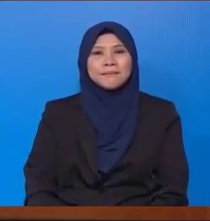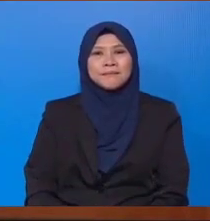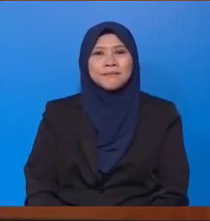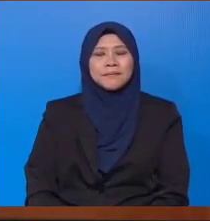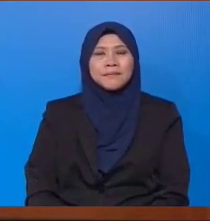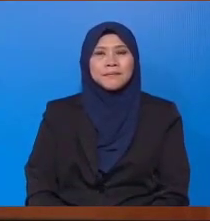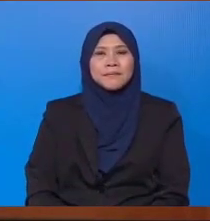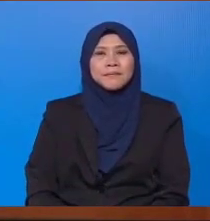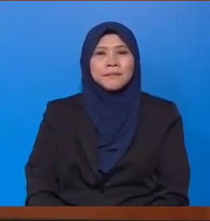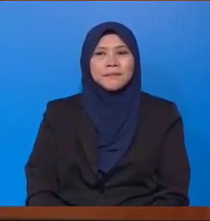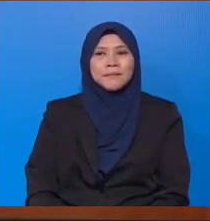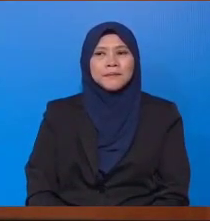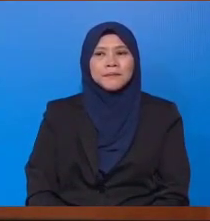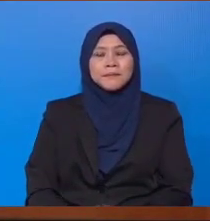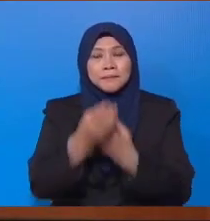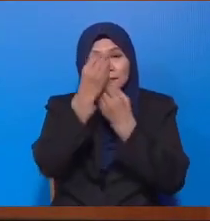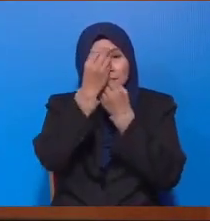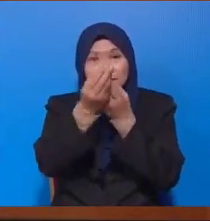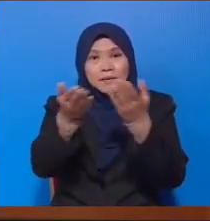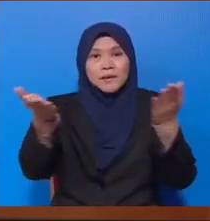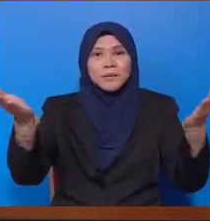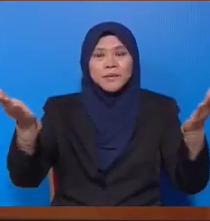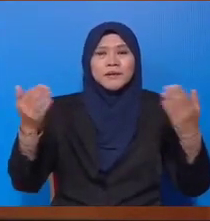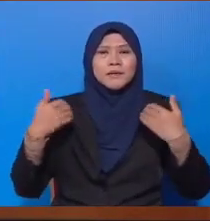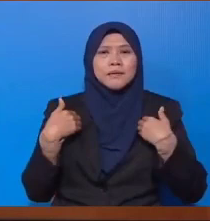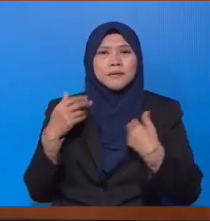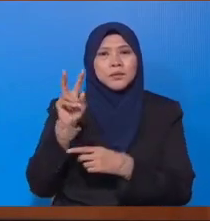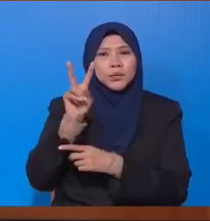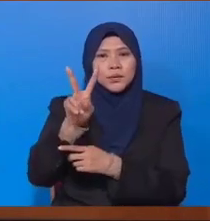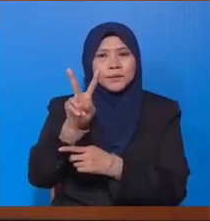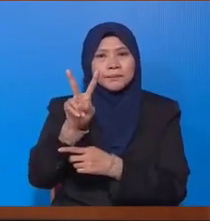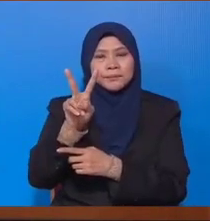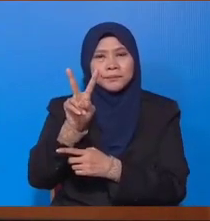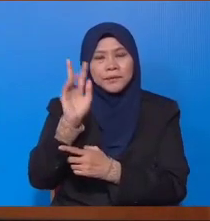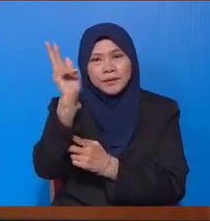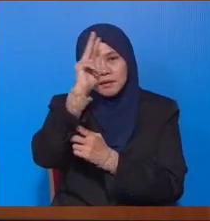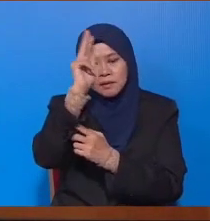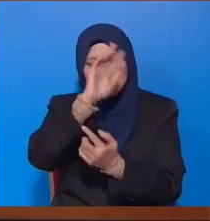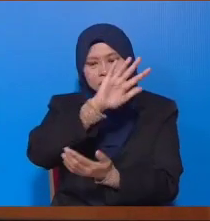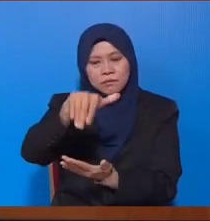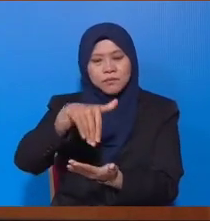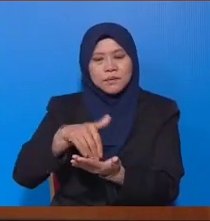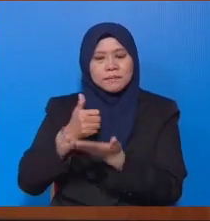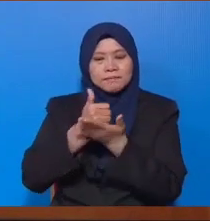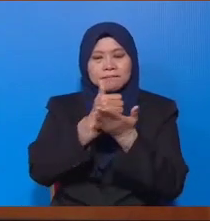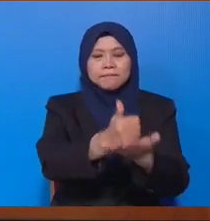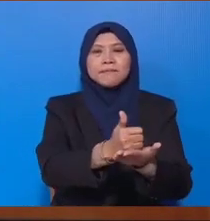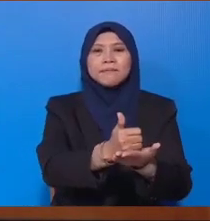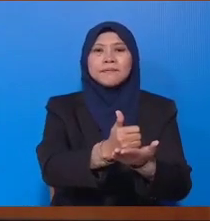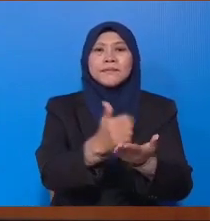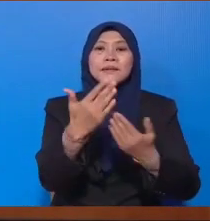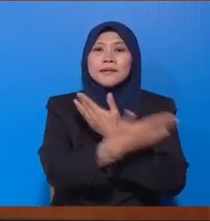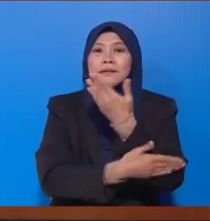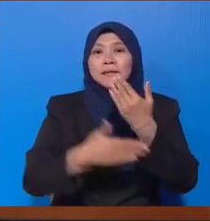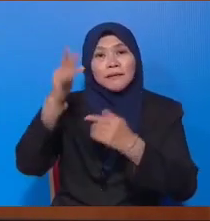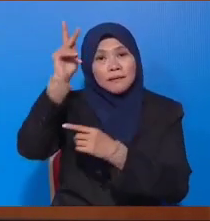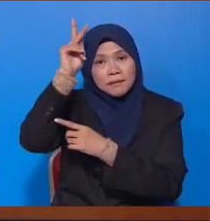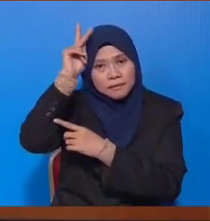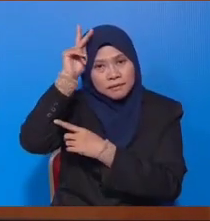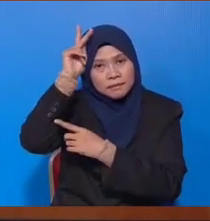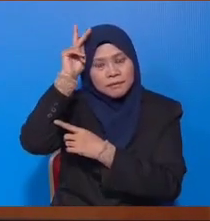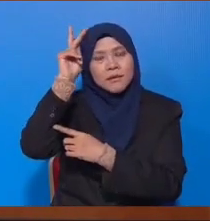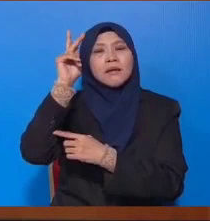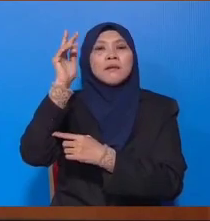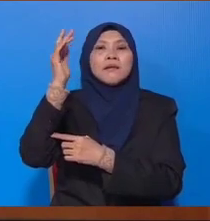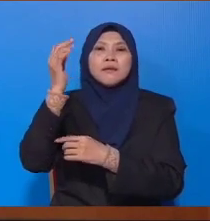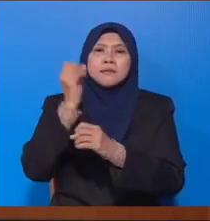yang tua dewan untuk makluman terdapat duo ini setiap besar kerajaan pusat dalam membantu kerajaan Negeri Kelantan dalam